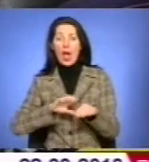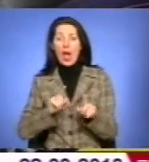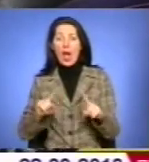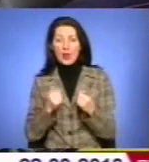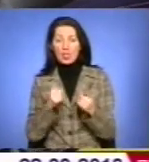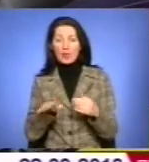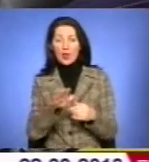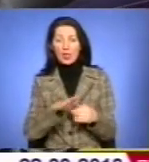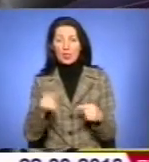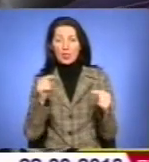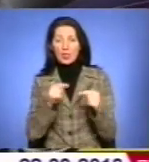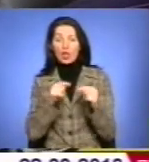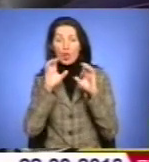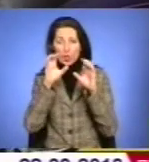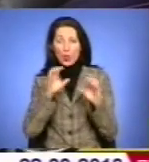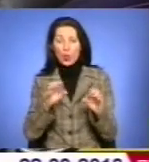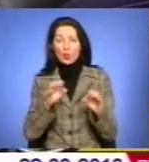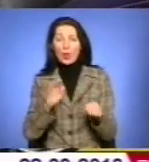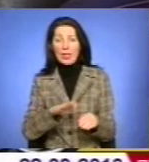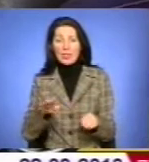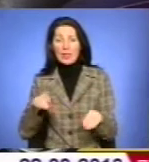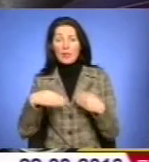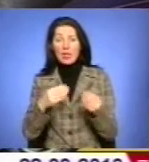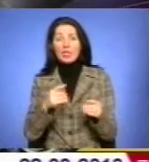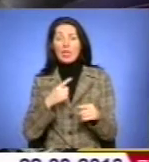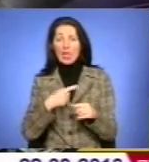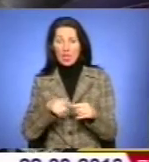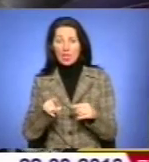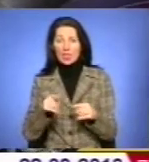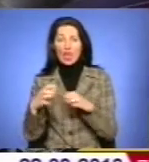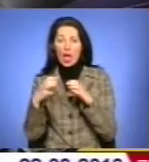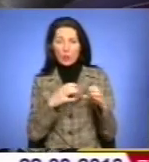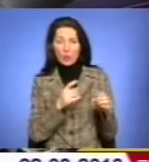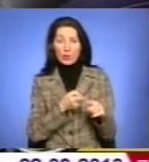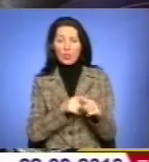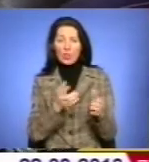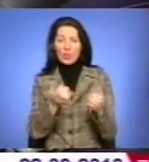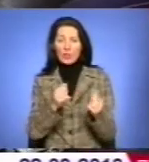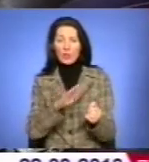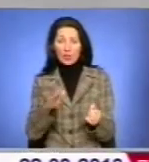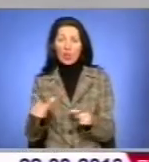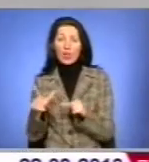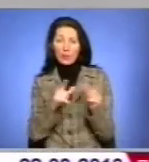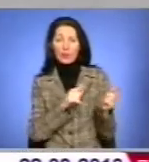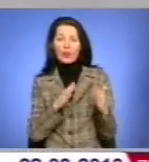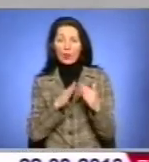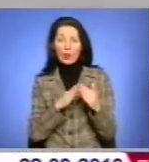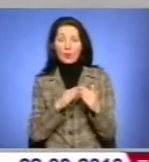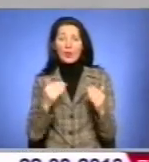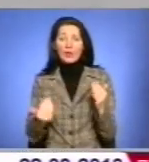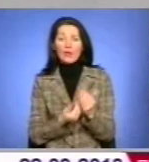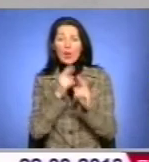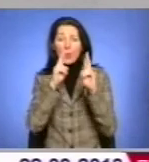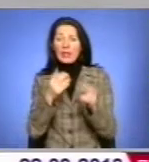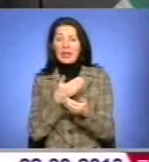закону, наданий дітям інший автобус, який забрав дітей і доставив до місця призначення. У нових правилах немає